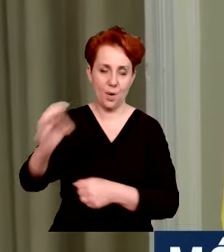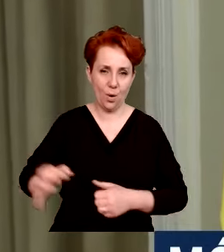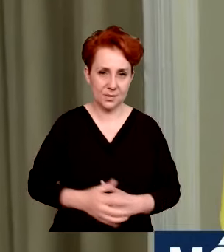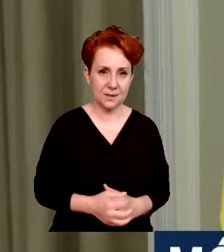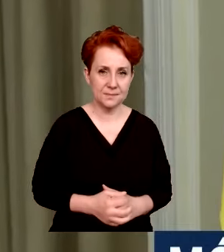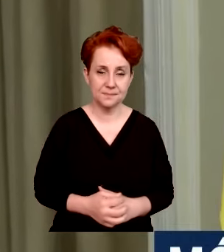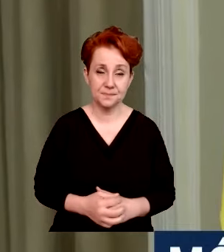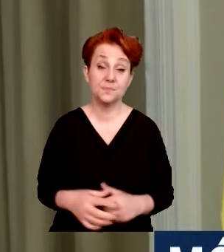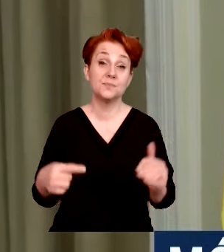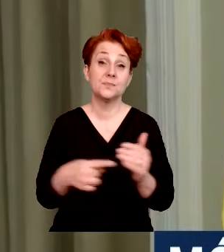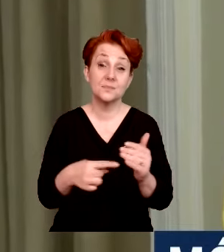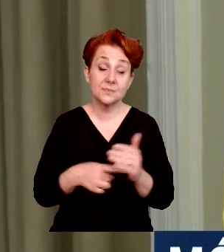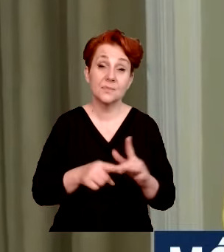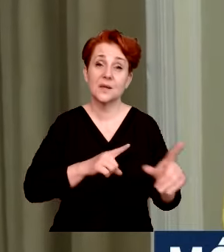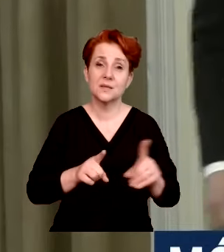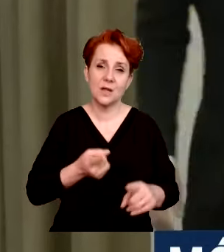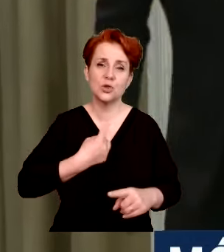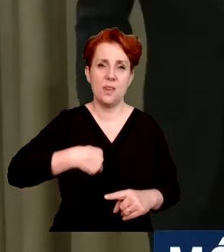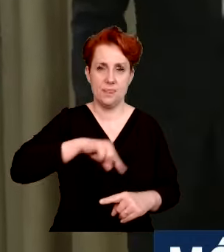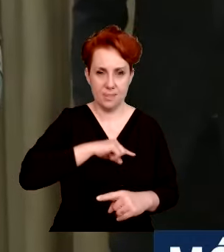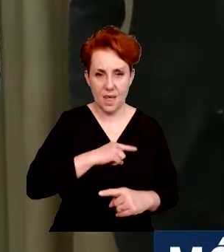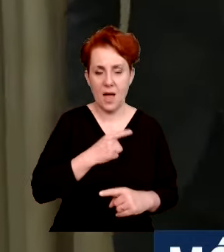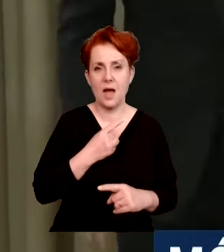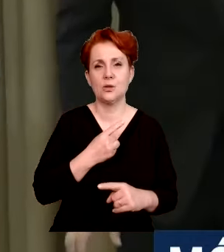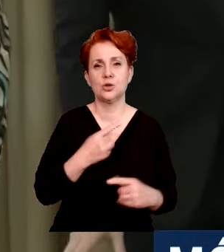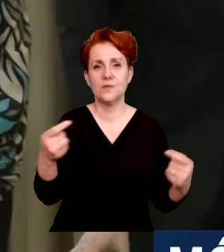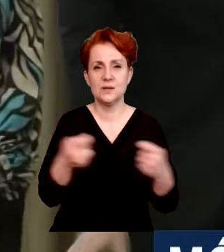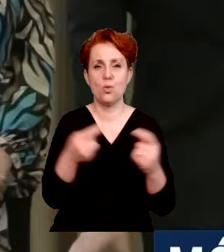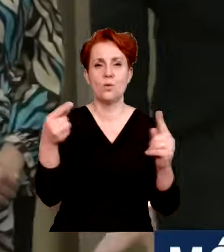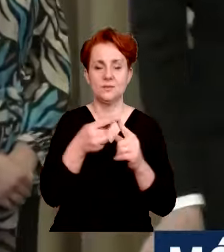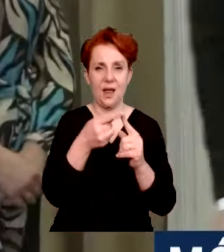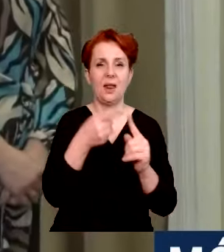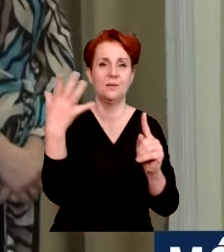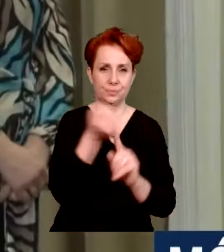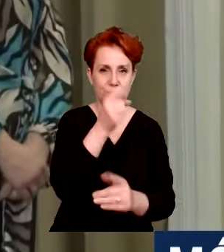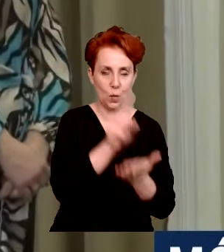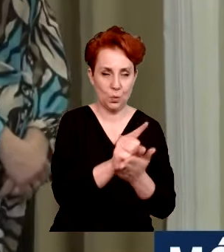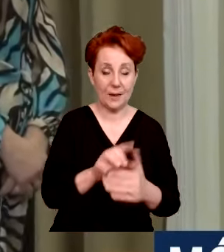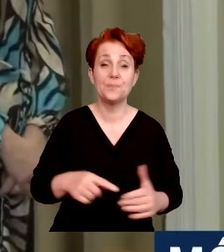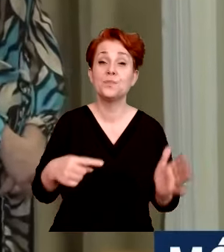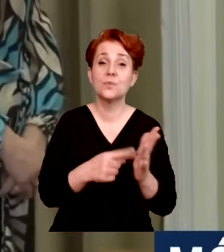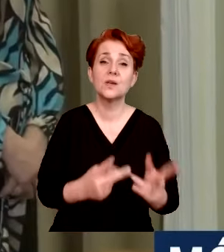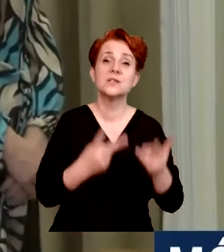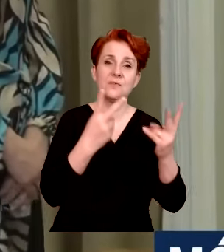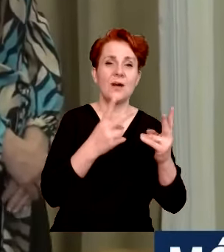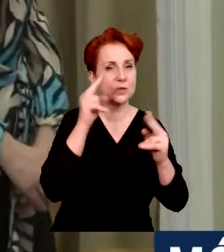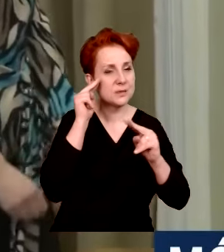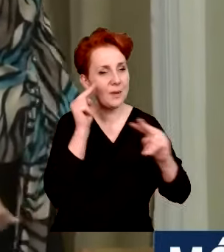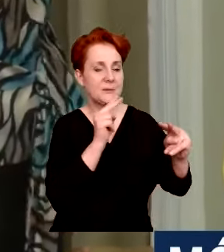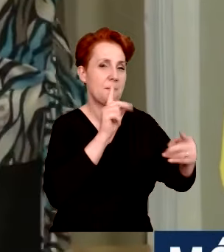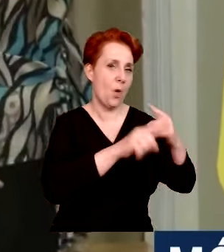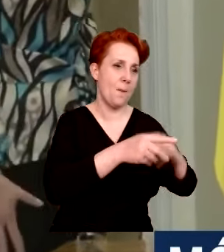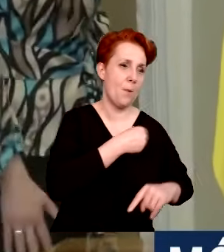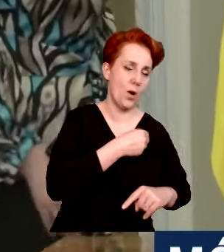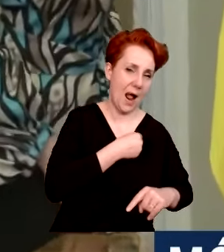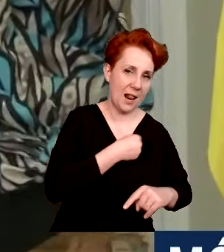de facto oznacza spełnienie naszego wspólnego celu. To ma znaczenie nie tylko polityczno-moralne, ale to ma